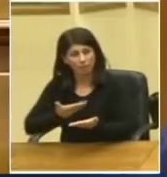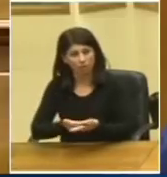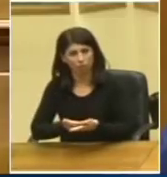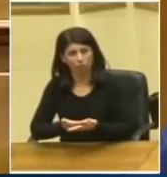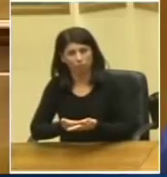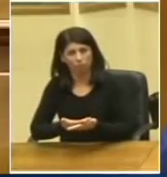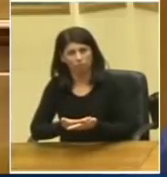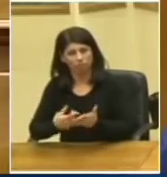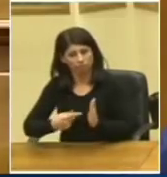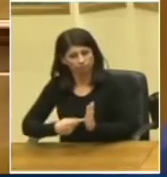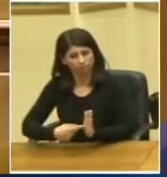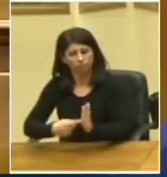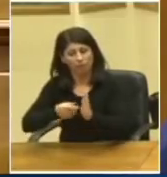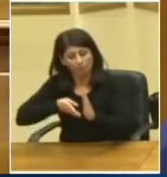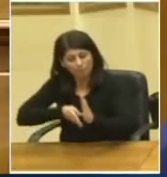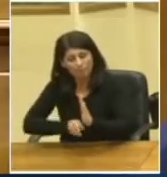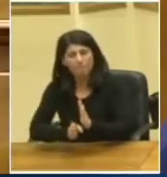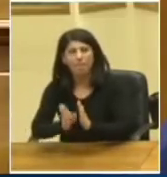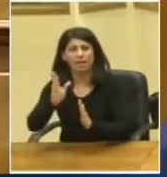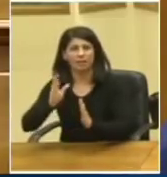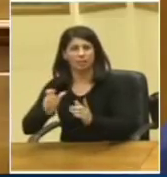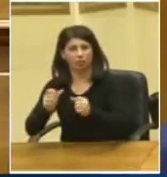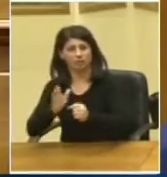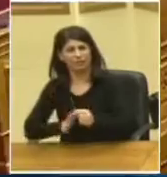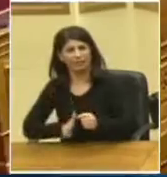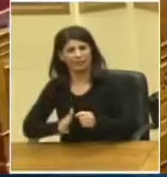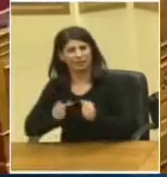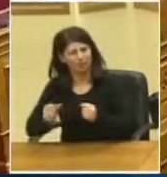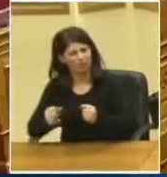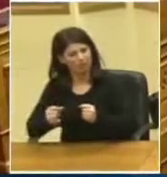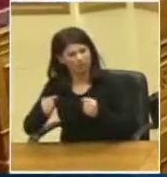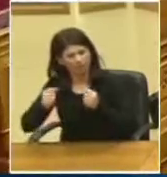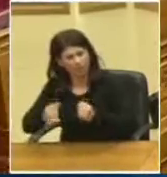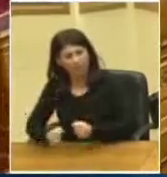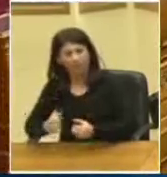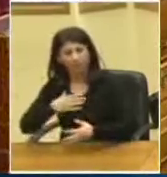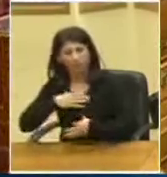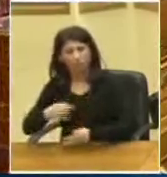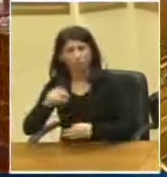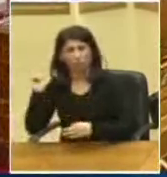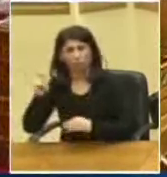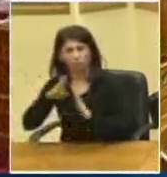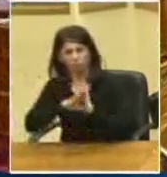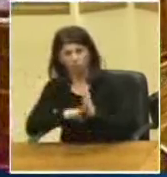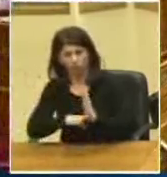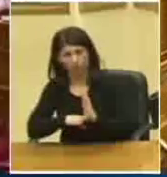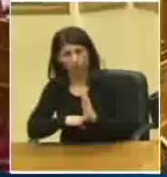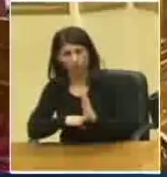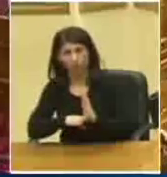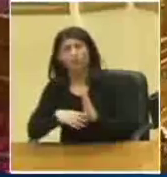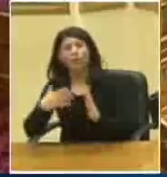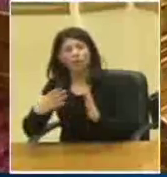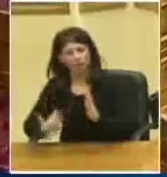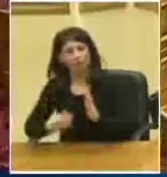που αναδύθηκαν μέσα από την κρίση και κρίση θεσμική θα έλεγα και κρίση εκπροσώπησης του πολιτικού συστήματος να έχουμε